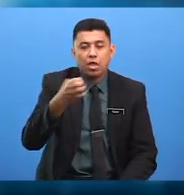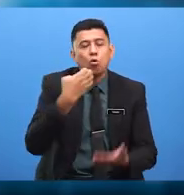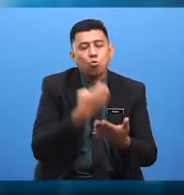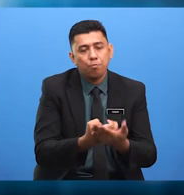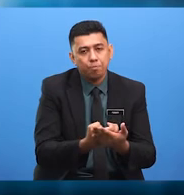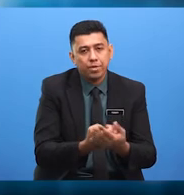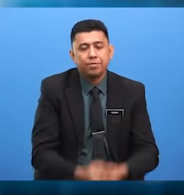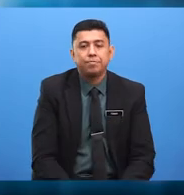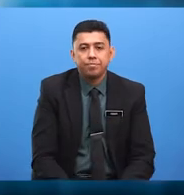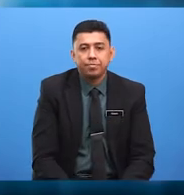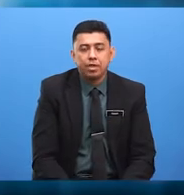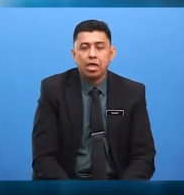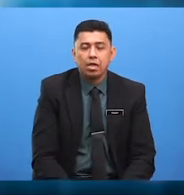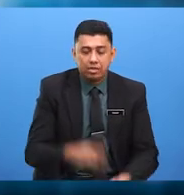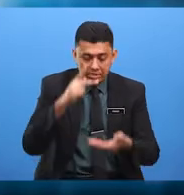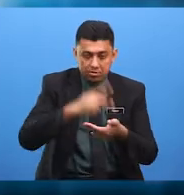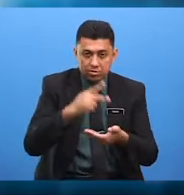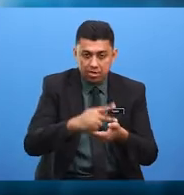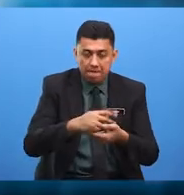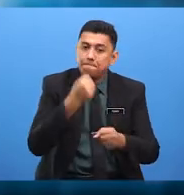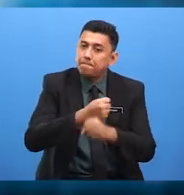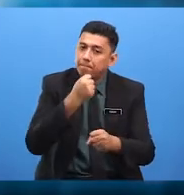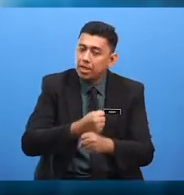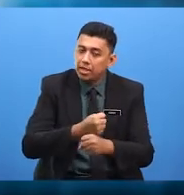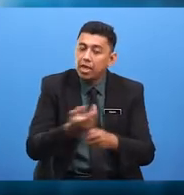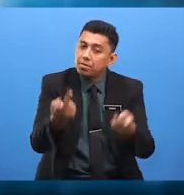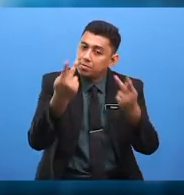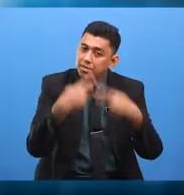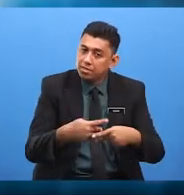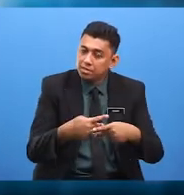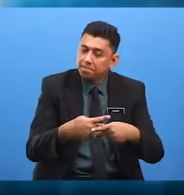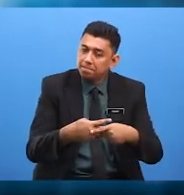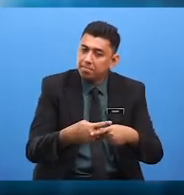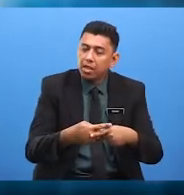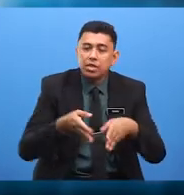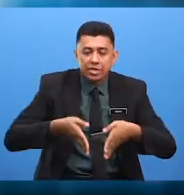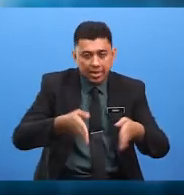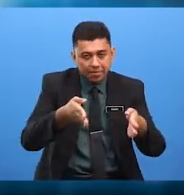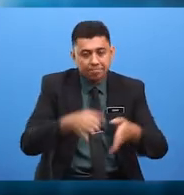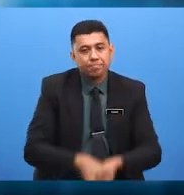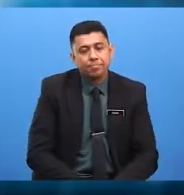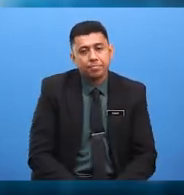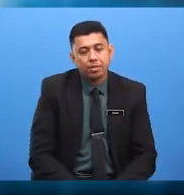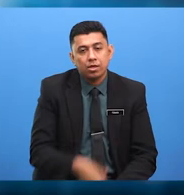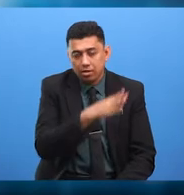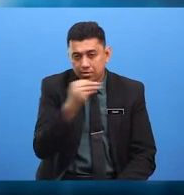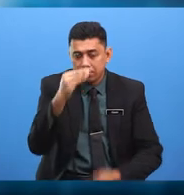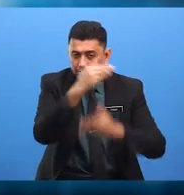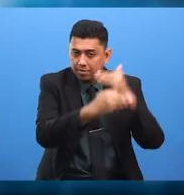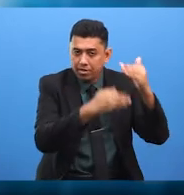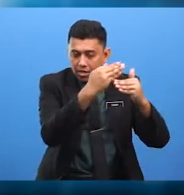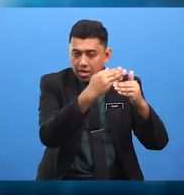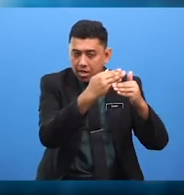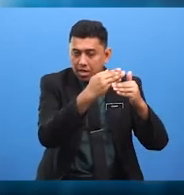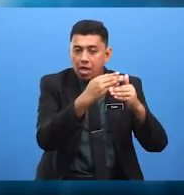kesan daripada PKS ini sektor pekerjaan kembali beroperasi dengan rancak dan meningkatkan peluang